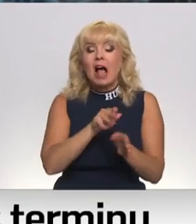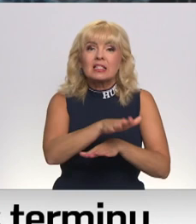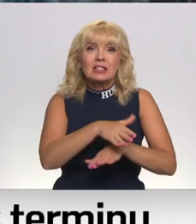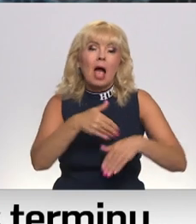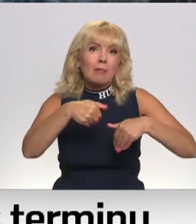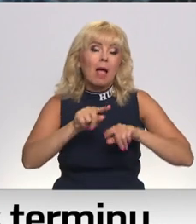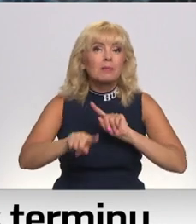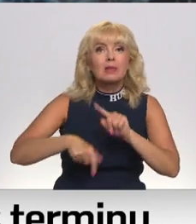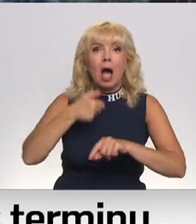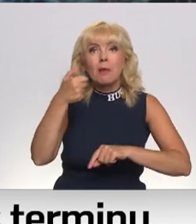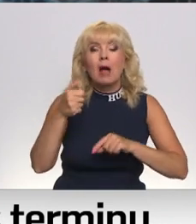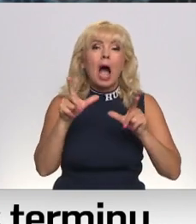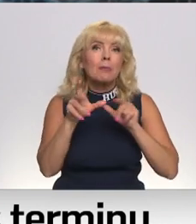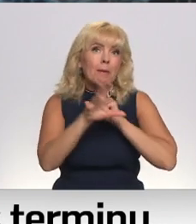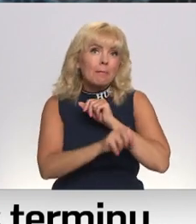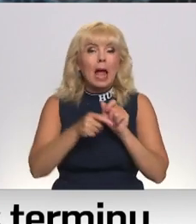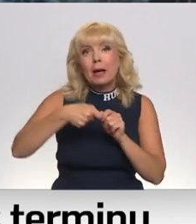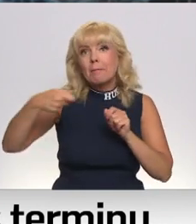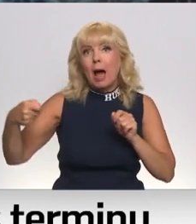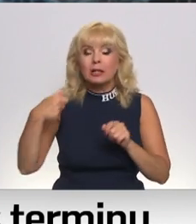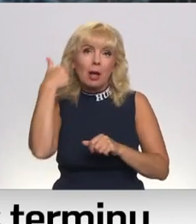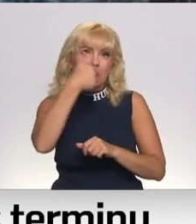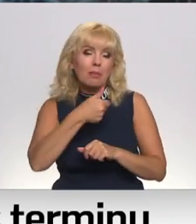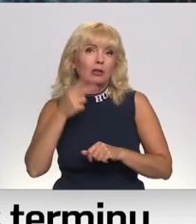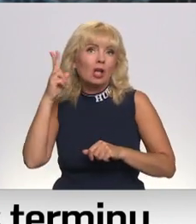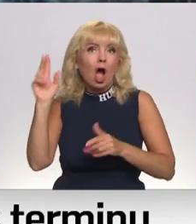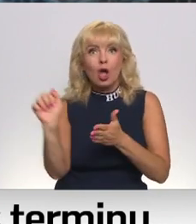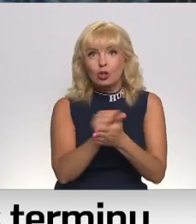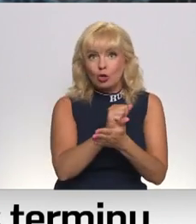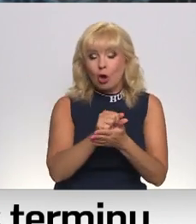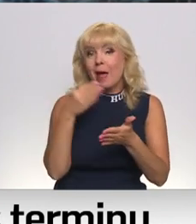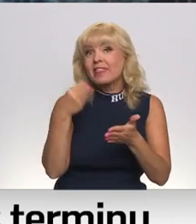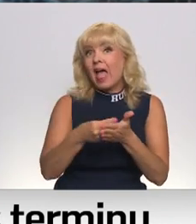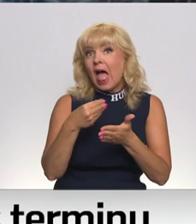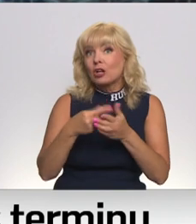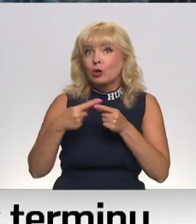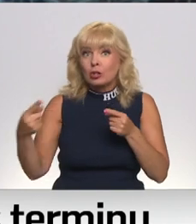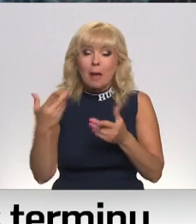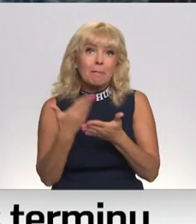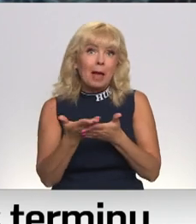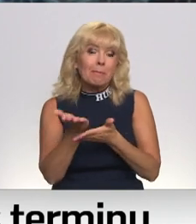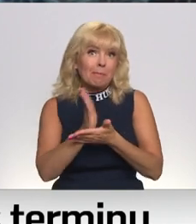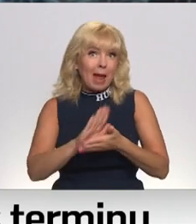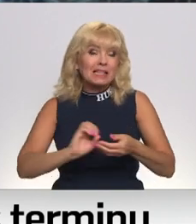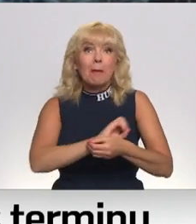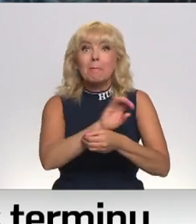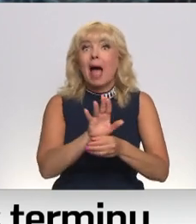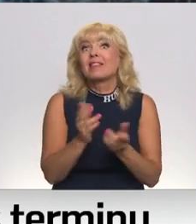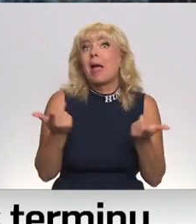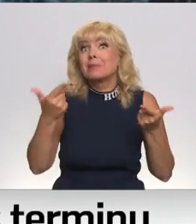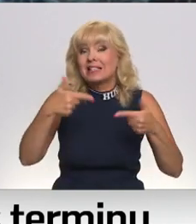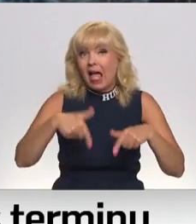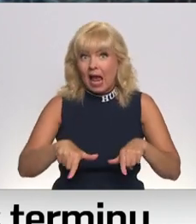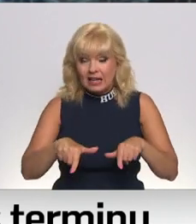līdz nākamā gada aprīļa beigām pagarināt personu apliecinošu dokumentu derīguma termiņu, ja tas beidzies COVID-19 pandēmijas